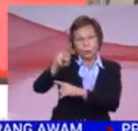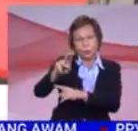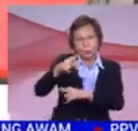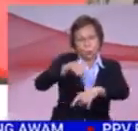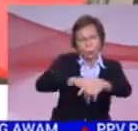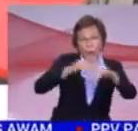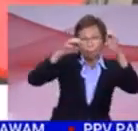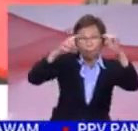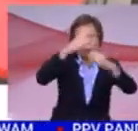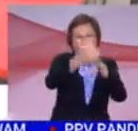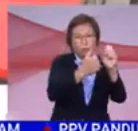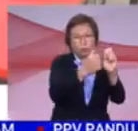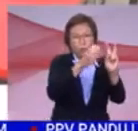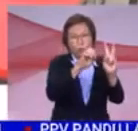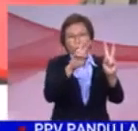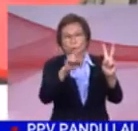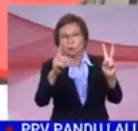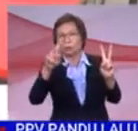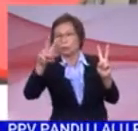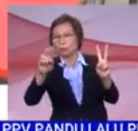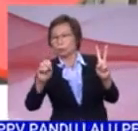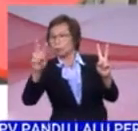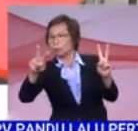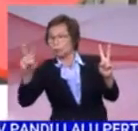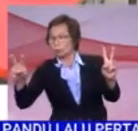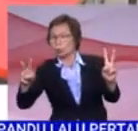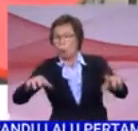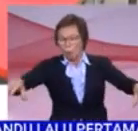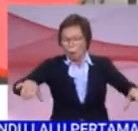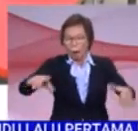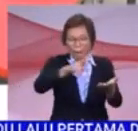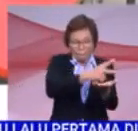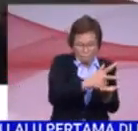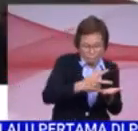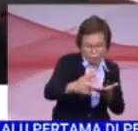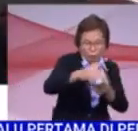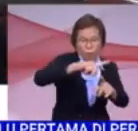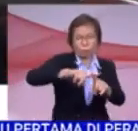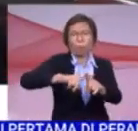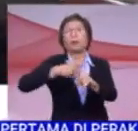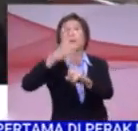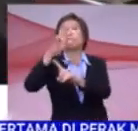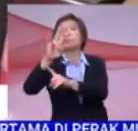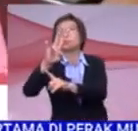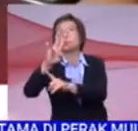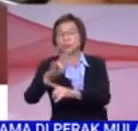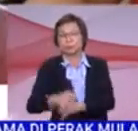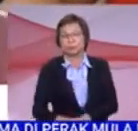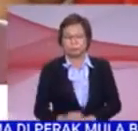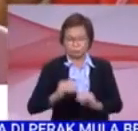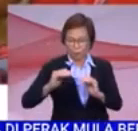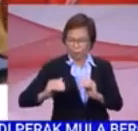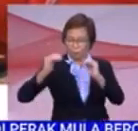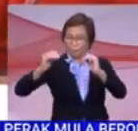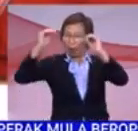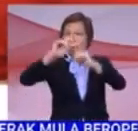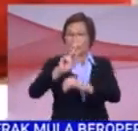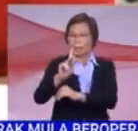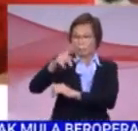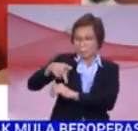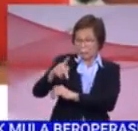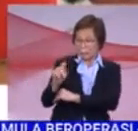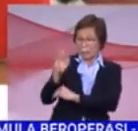akademik 2021-2022 dijangka dibuat pada minggu ketiga Julai ini. Serentak dengan pengemaskinian itu,